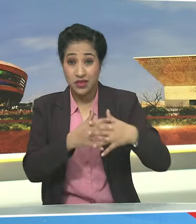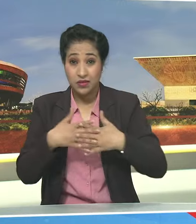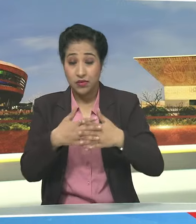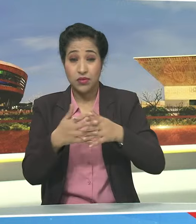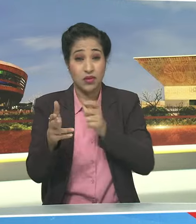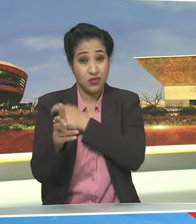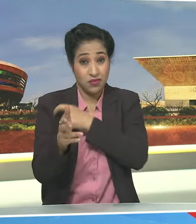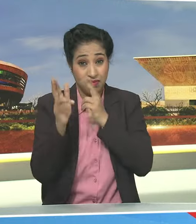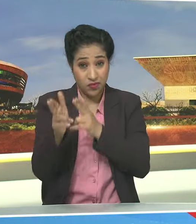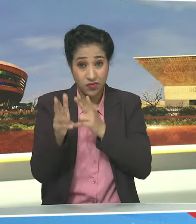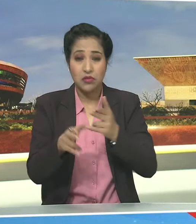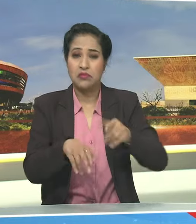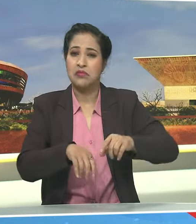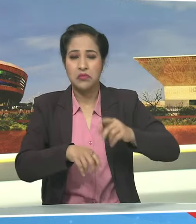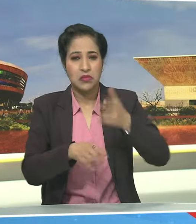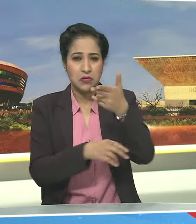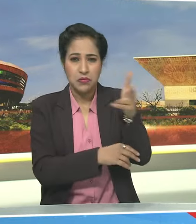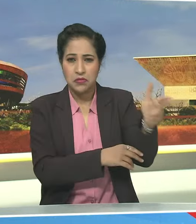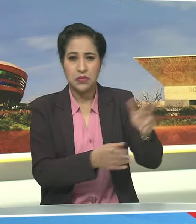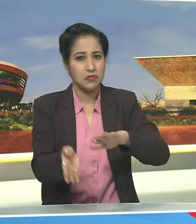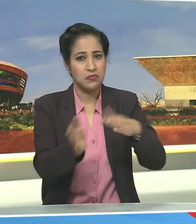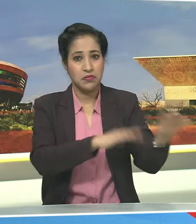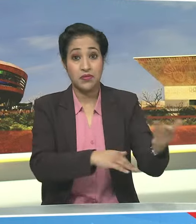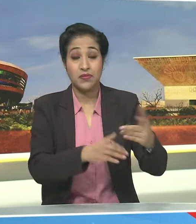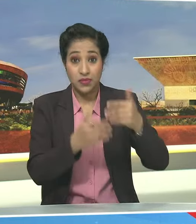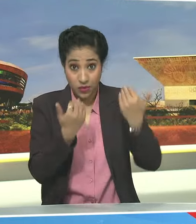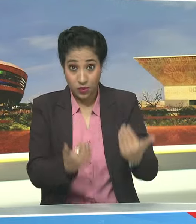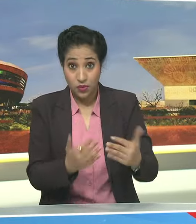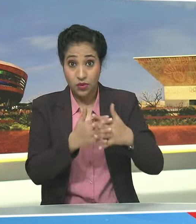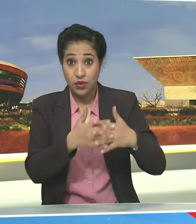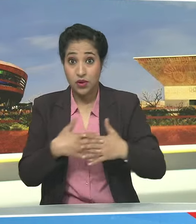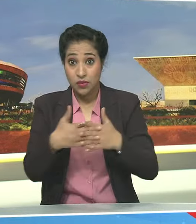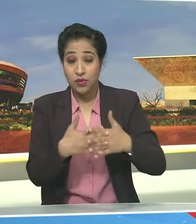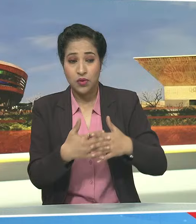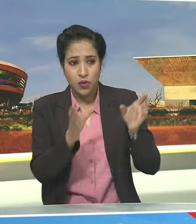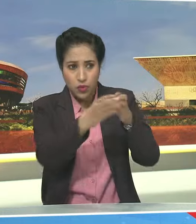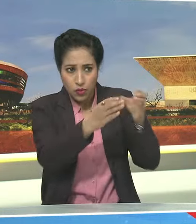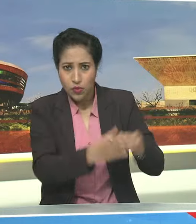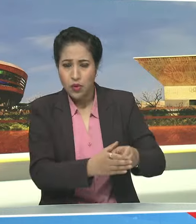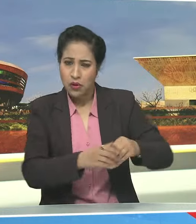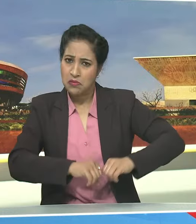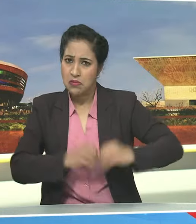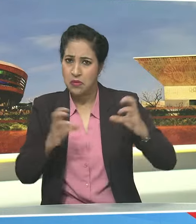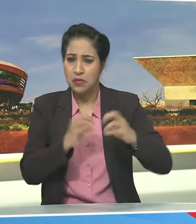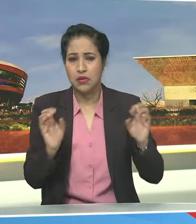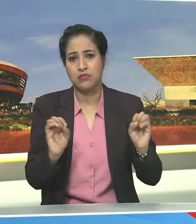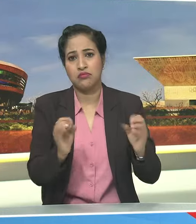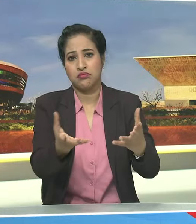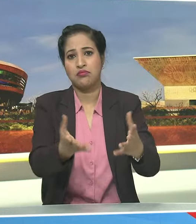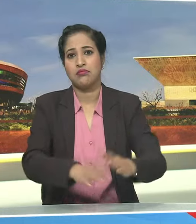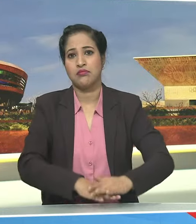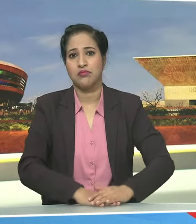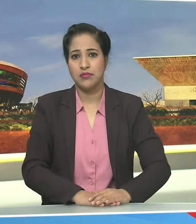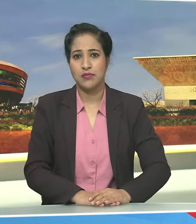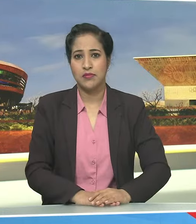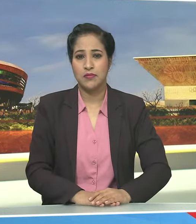थे जिसके बाद अमेरिका लगातार इन समूहों को निशाना बना रहा